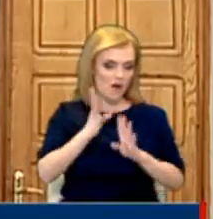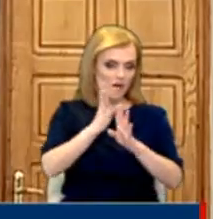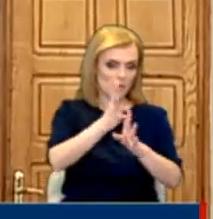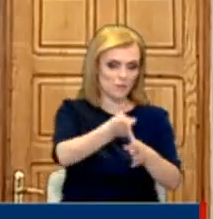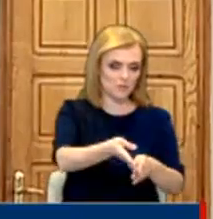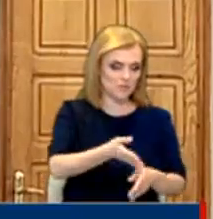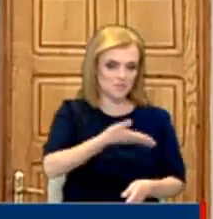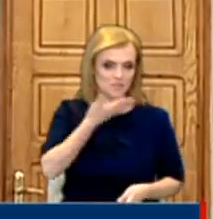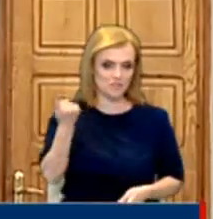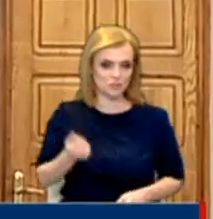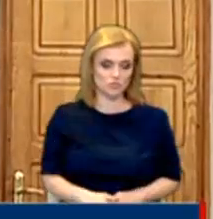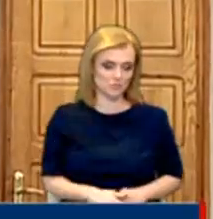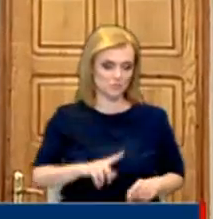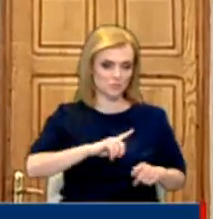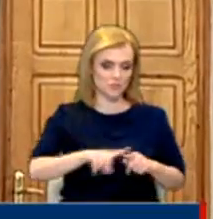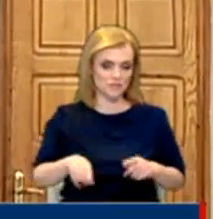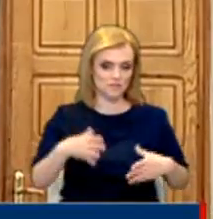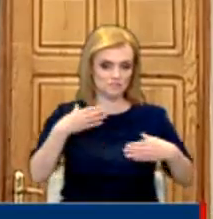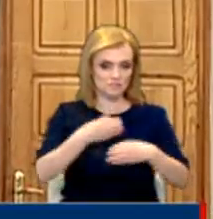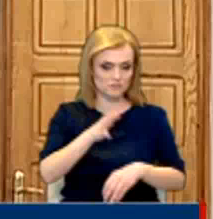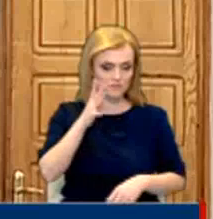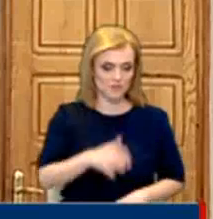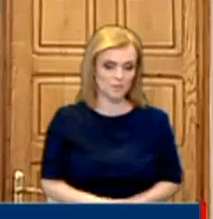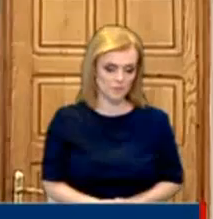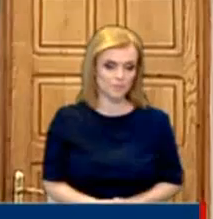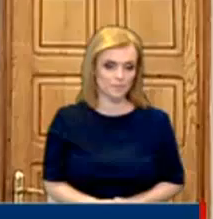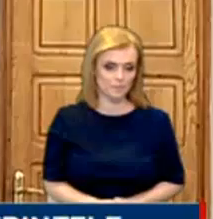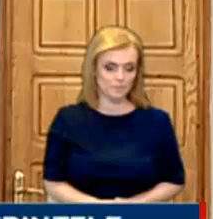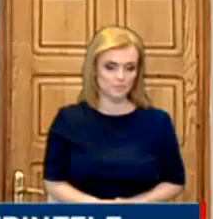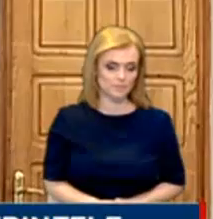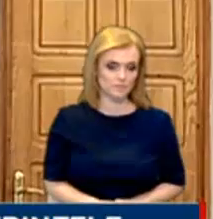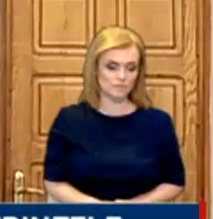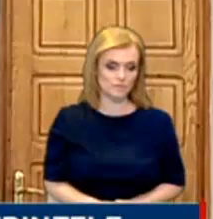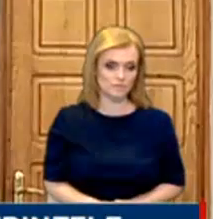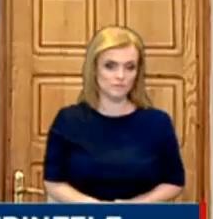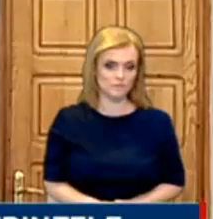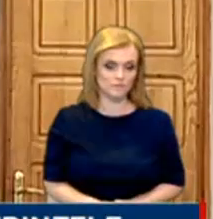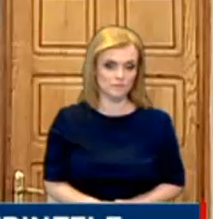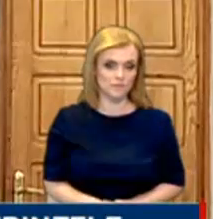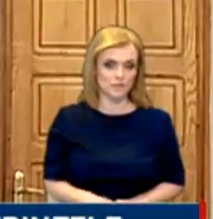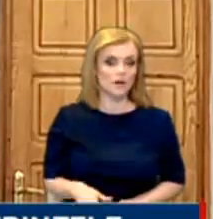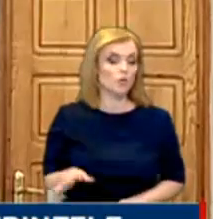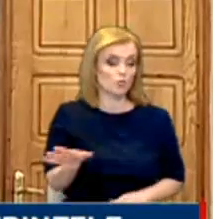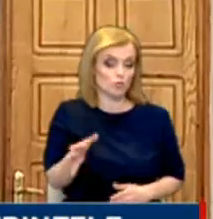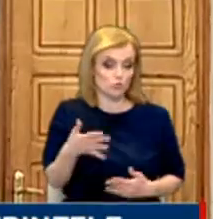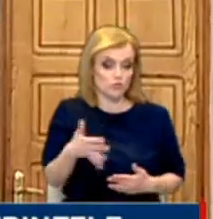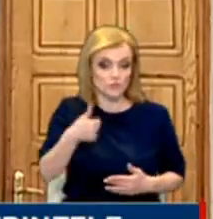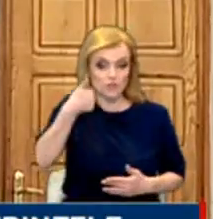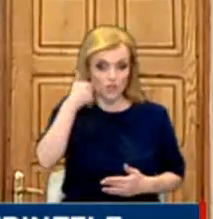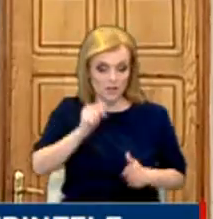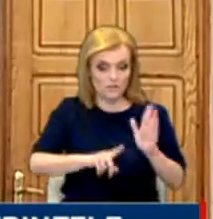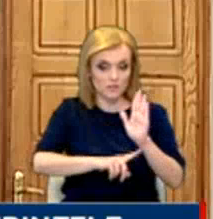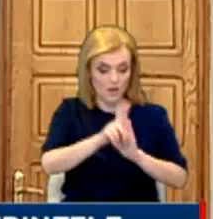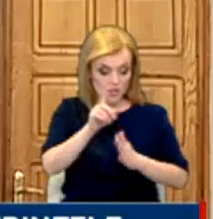Republica Moldova știu că procesul de votare pentru alegeri, de fapt, din 10 noiembrie a început de ieri, continuă și